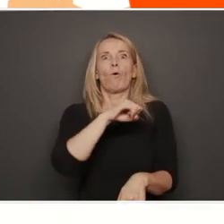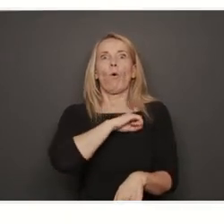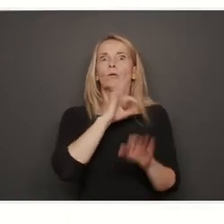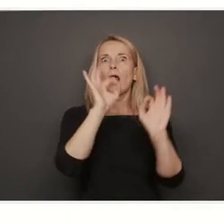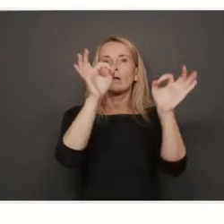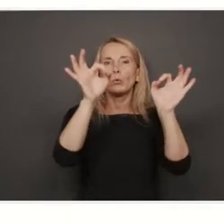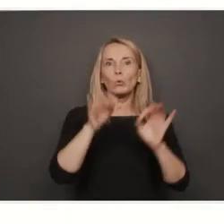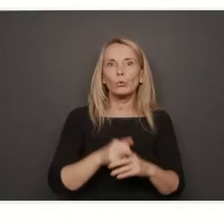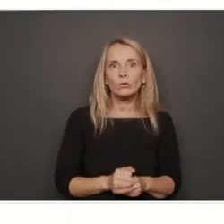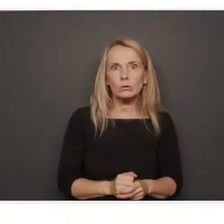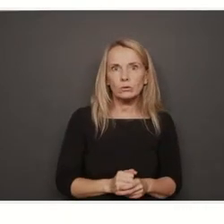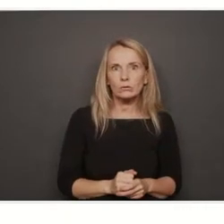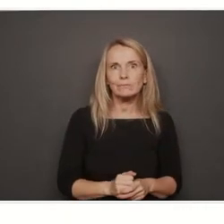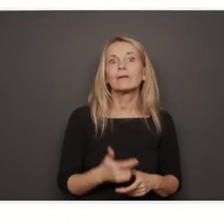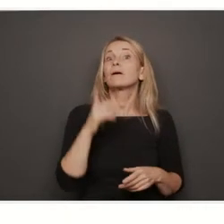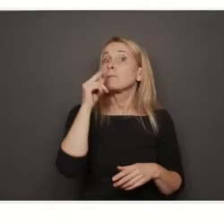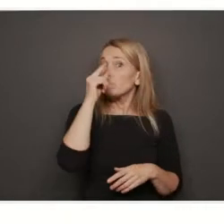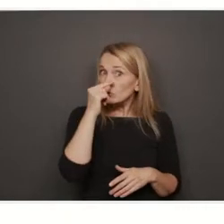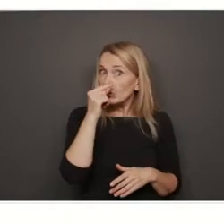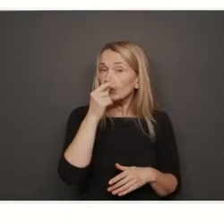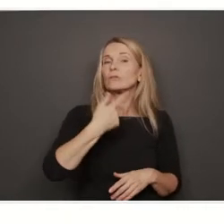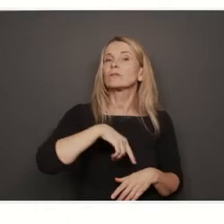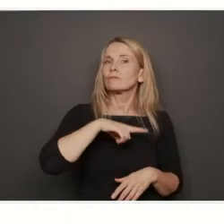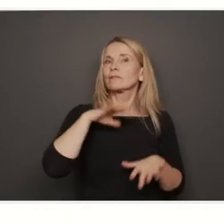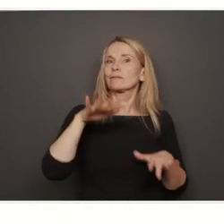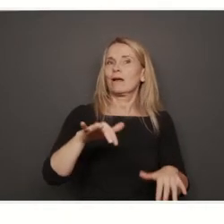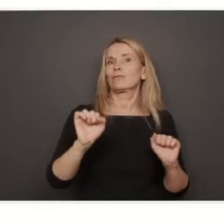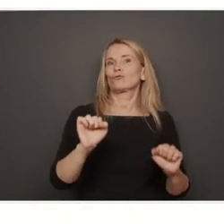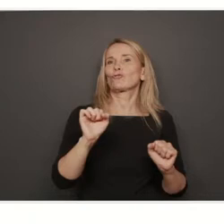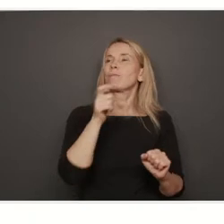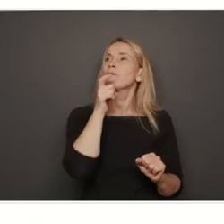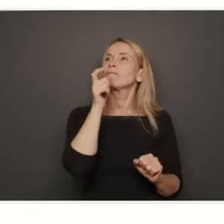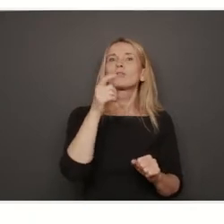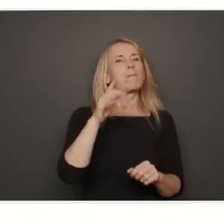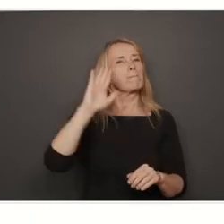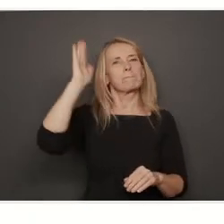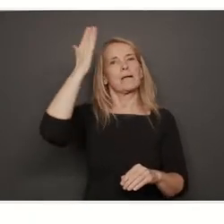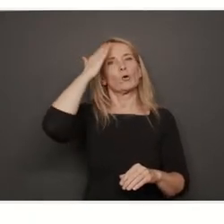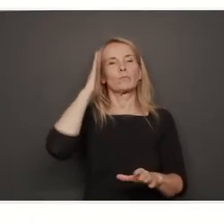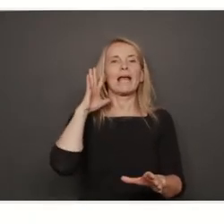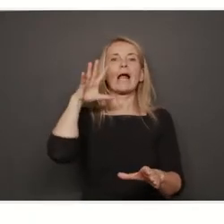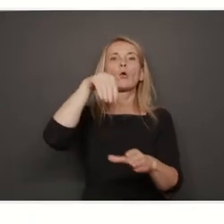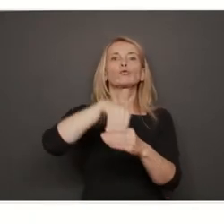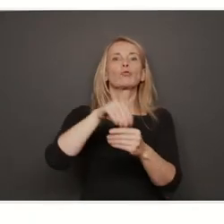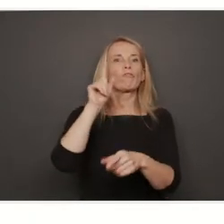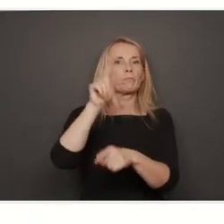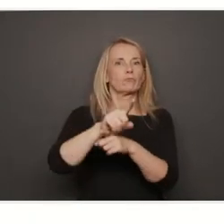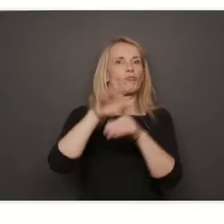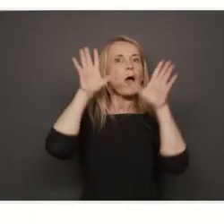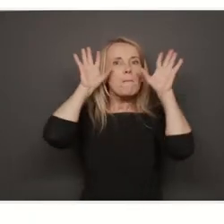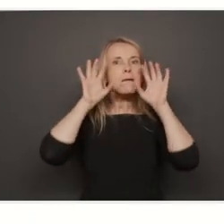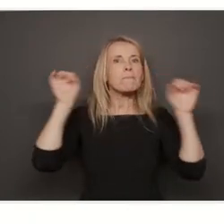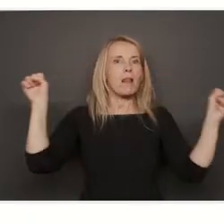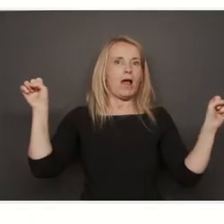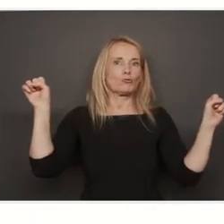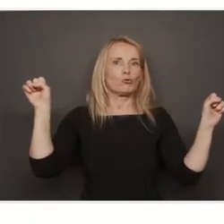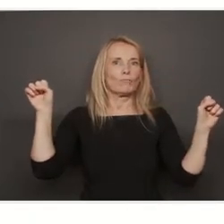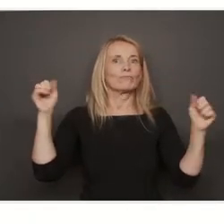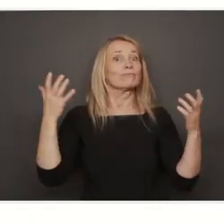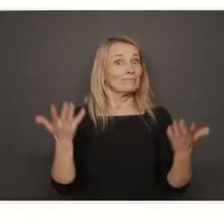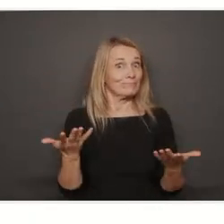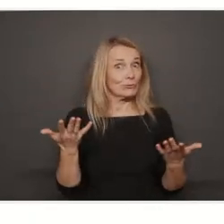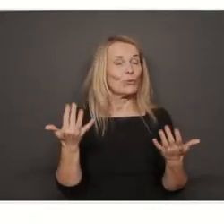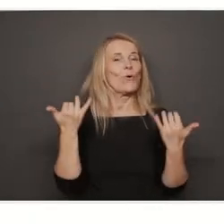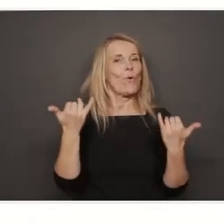gelten. Also halten wir es mit der berühmtesten Inklusionsbeauftragten der Welt, Pippi Langstrumpf, und